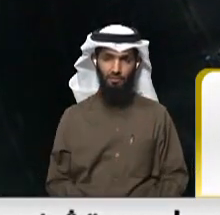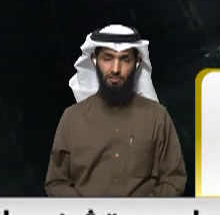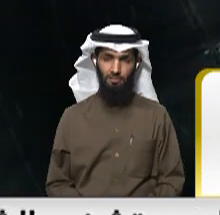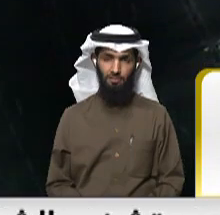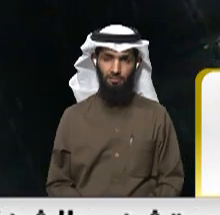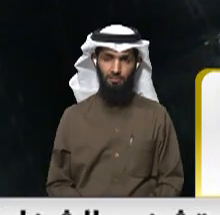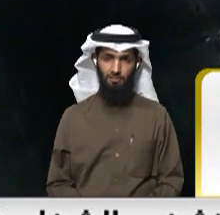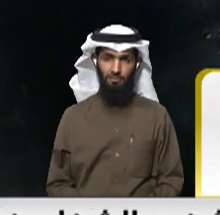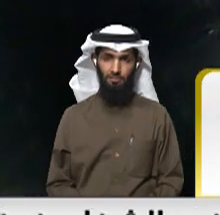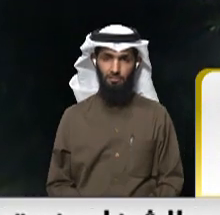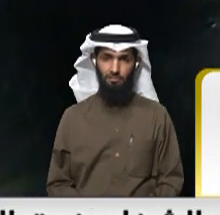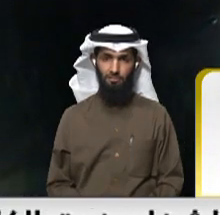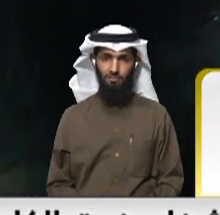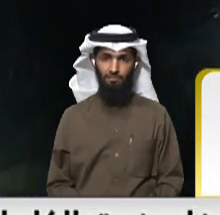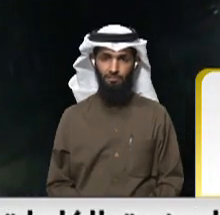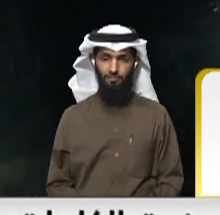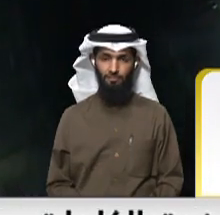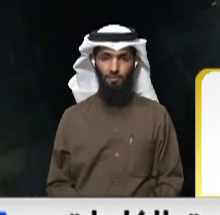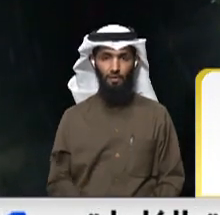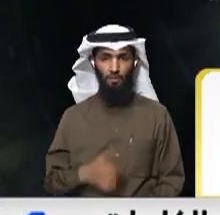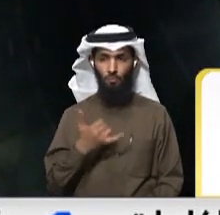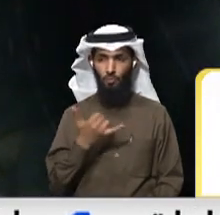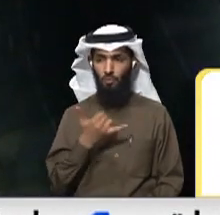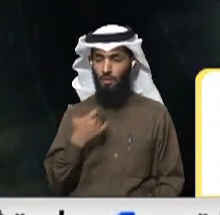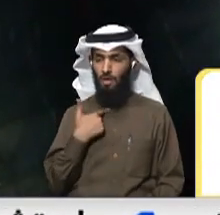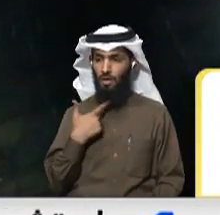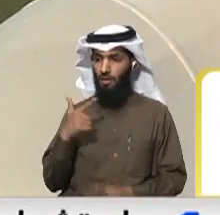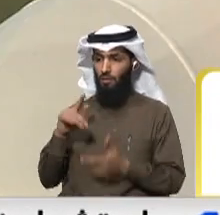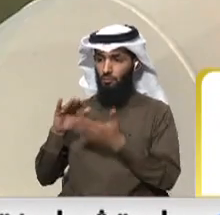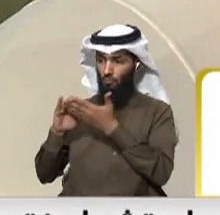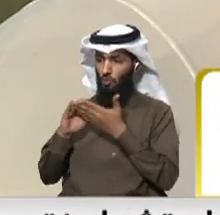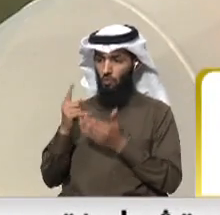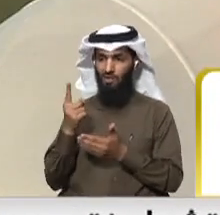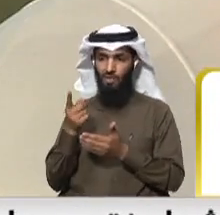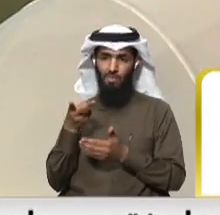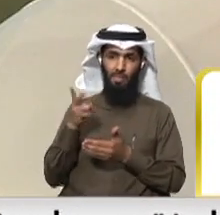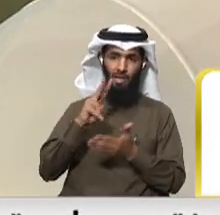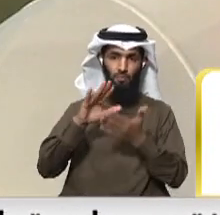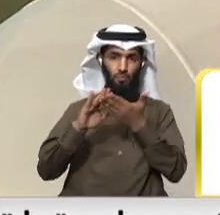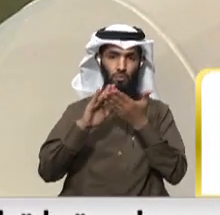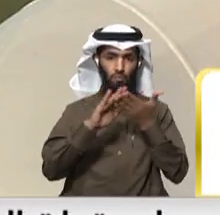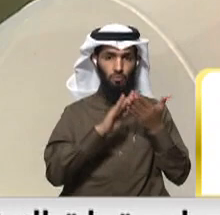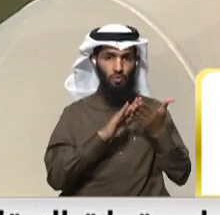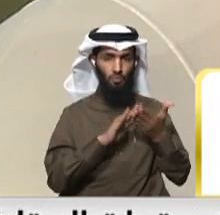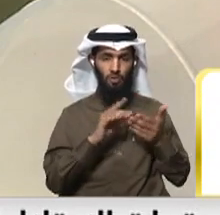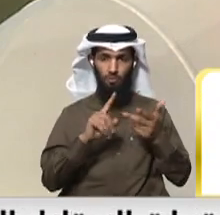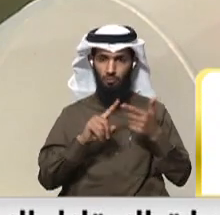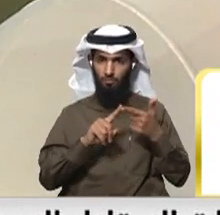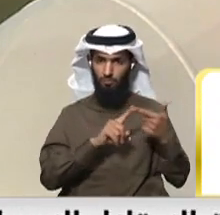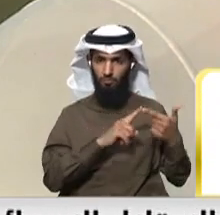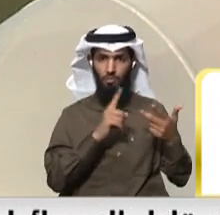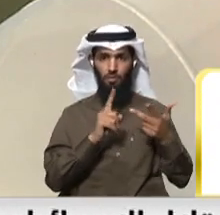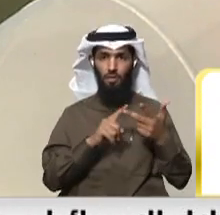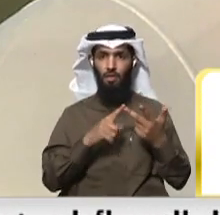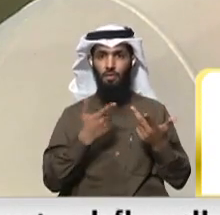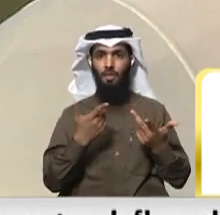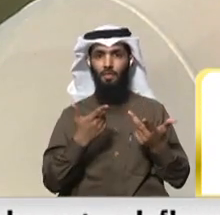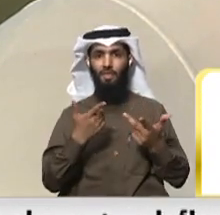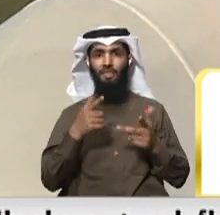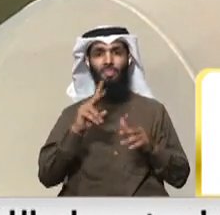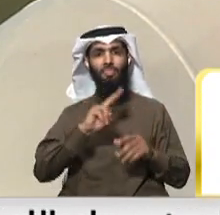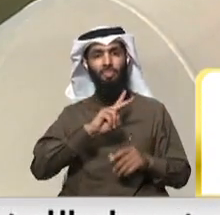طبعا اللي هو التنوع في مصادر الدخل الاخرى ودعم القطاعات الاخرى اللي هو القطاع السياحي